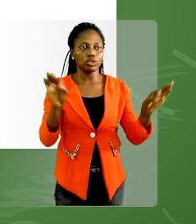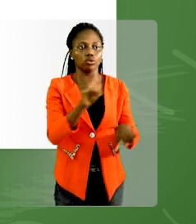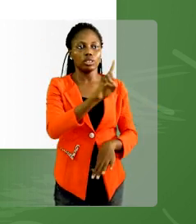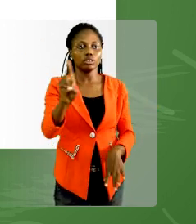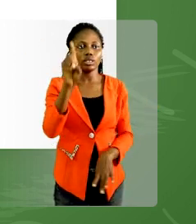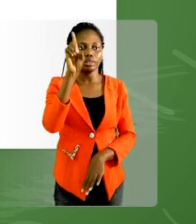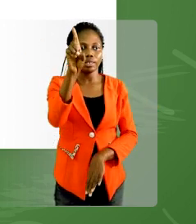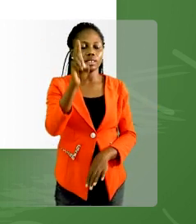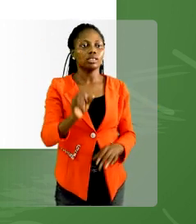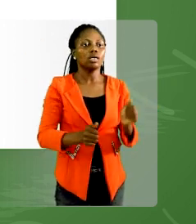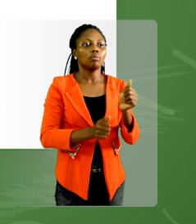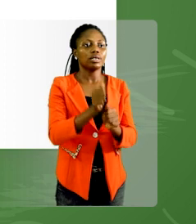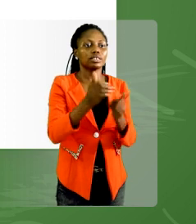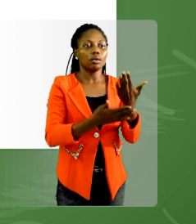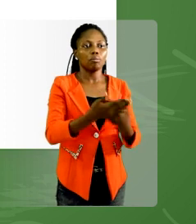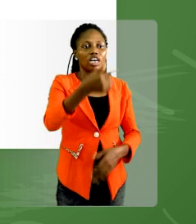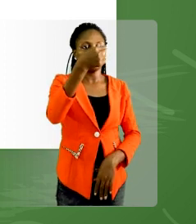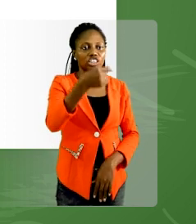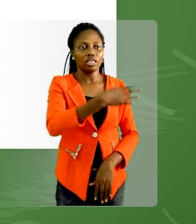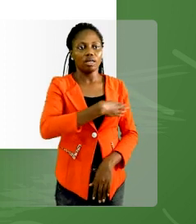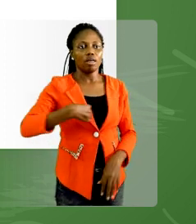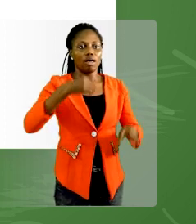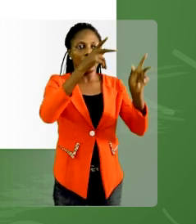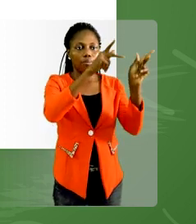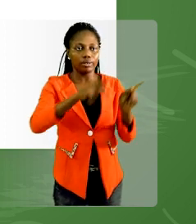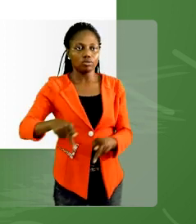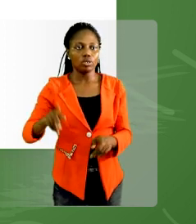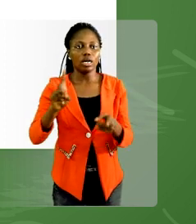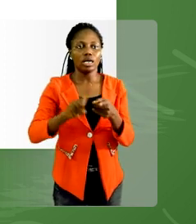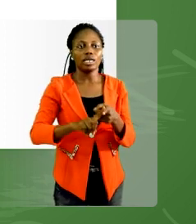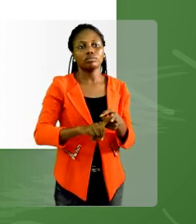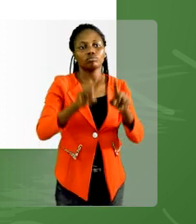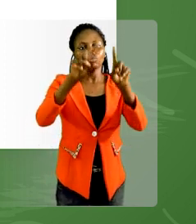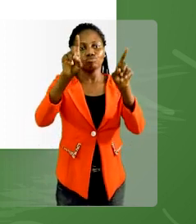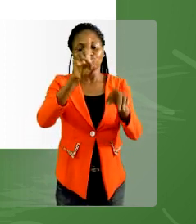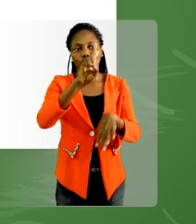D passant par G et perpendiculaire à la droite EF.